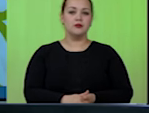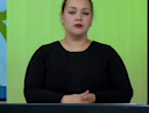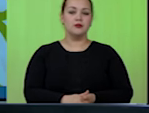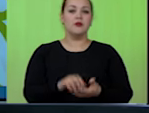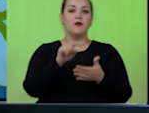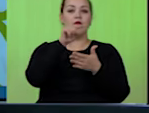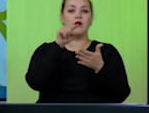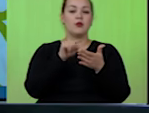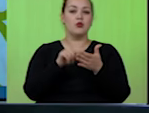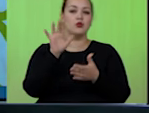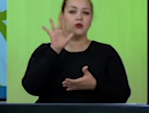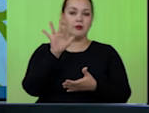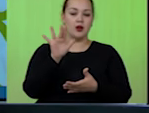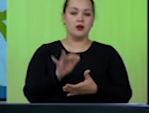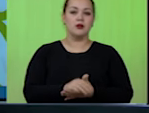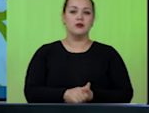Вопрос пятый.